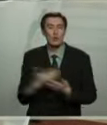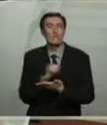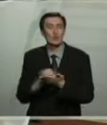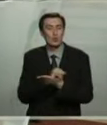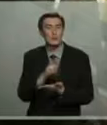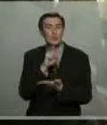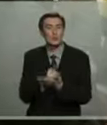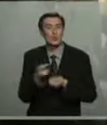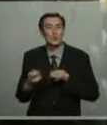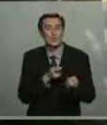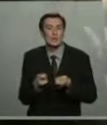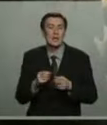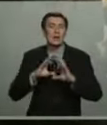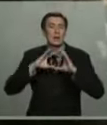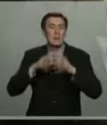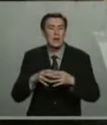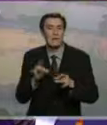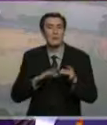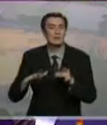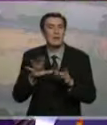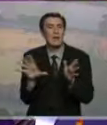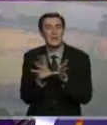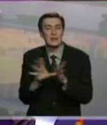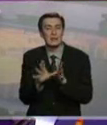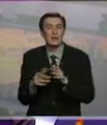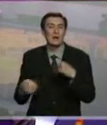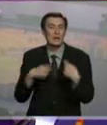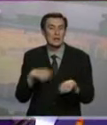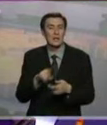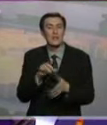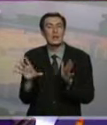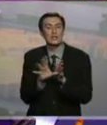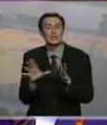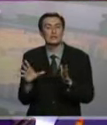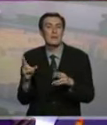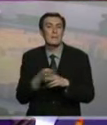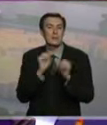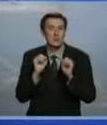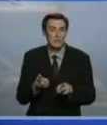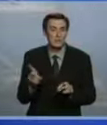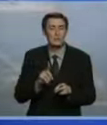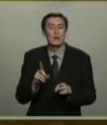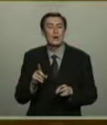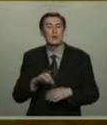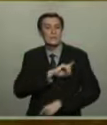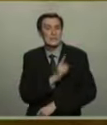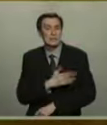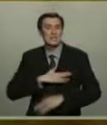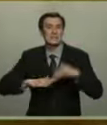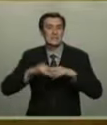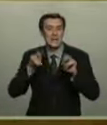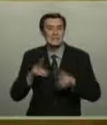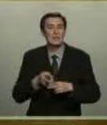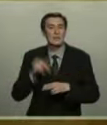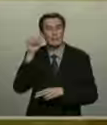документ призван регулировать процессы глобального регионального энергорынков и обеспечивать энергетическую безопасность. Благодаря усилиям наших экспертов в